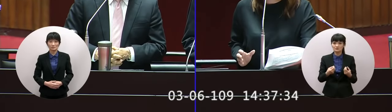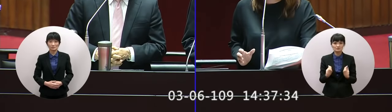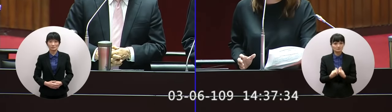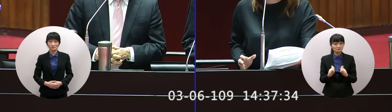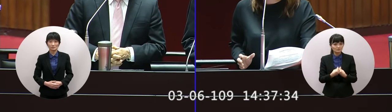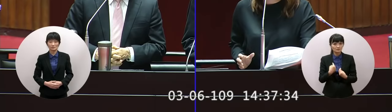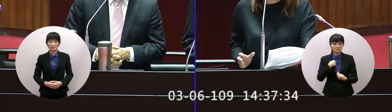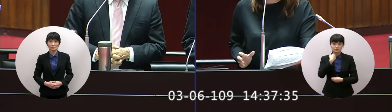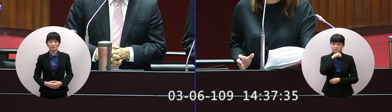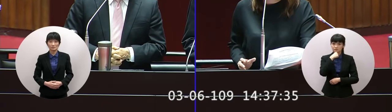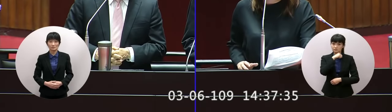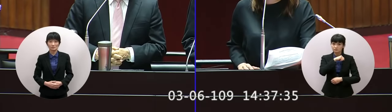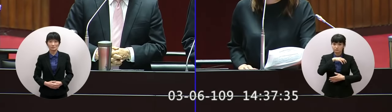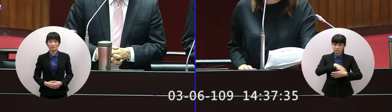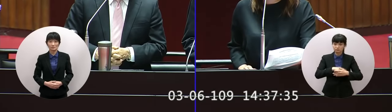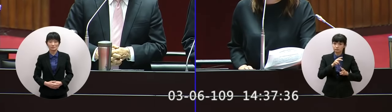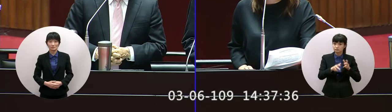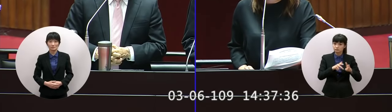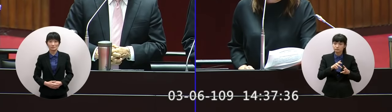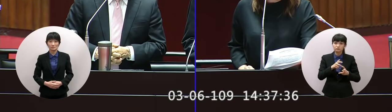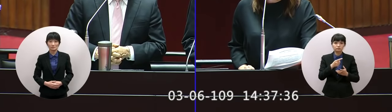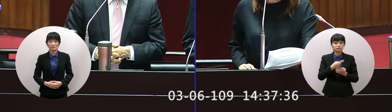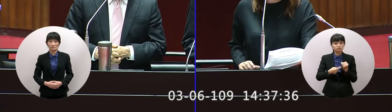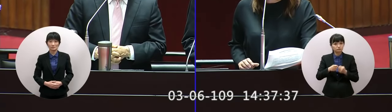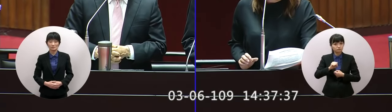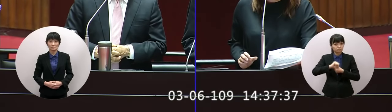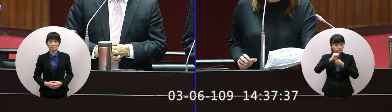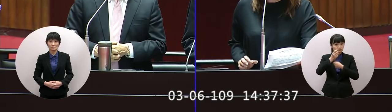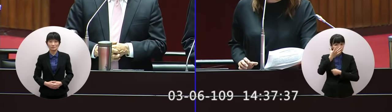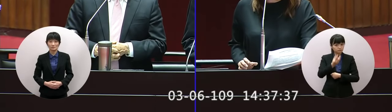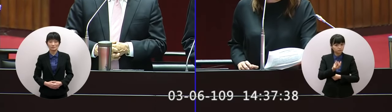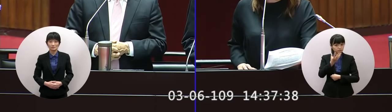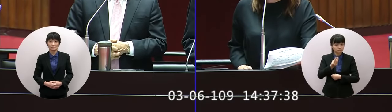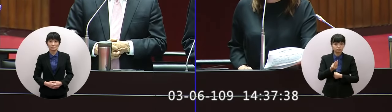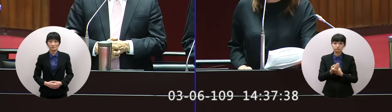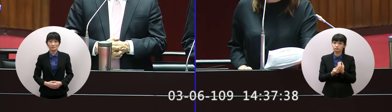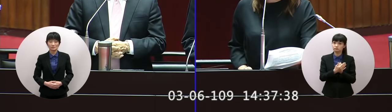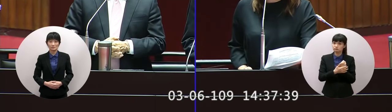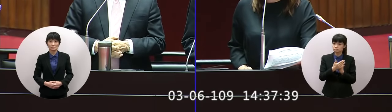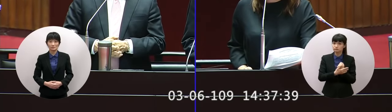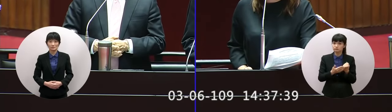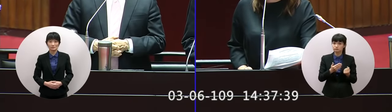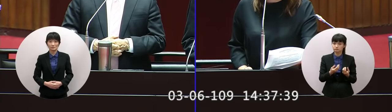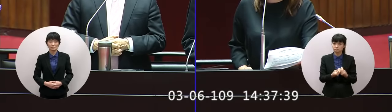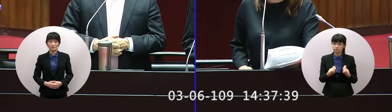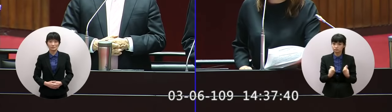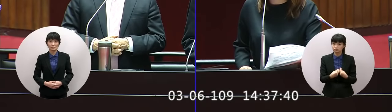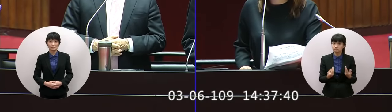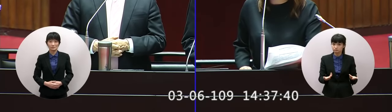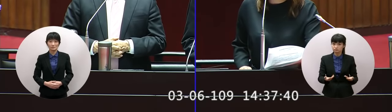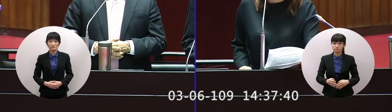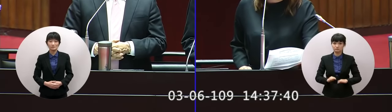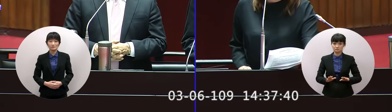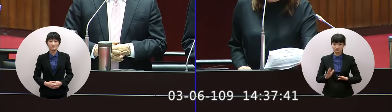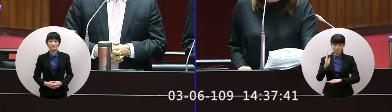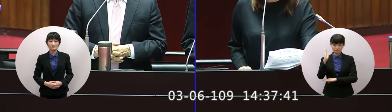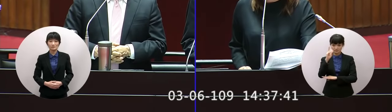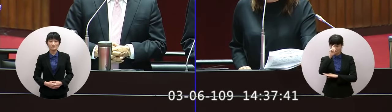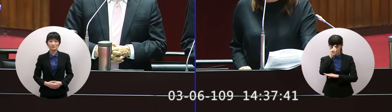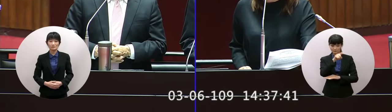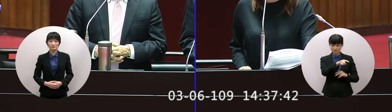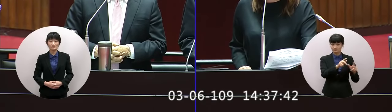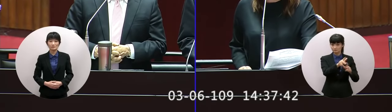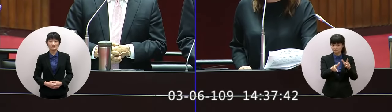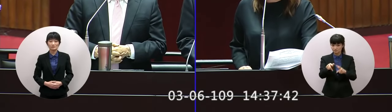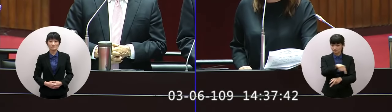能？这也是我们今天想要特别提出来的。因为这一次政府要求厂商配合防疫需求，产